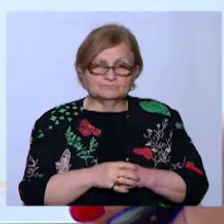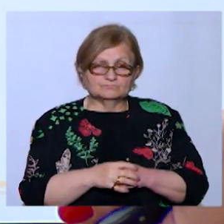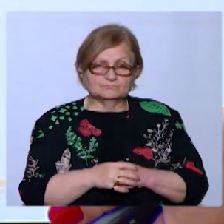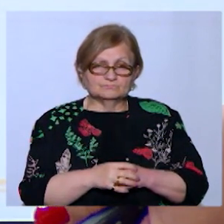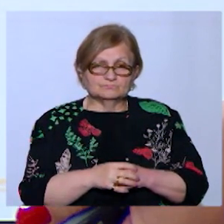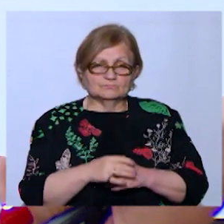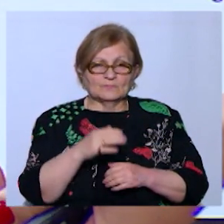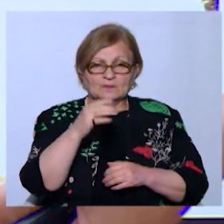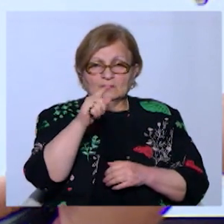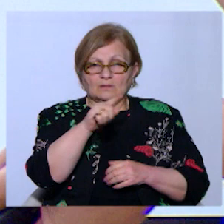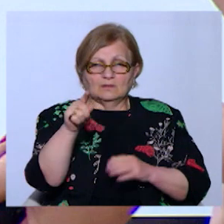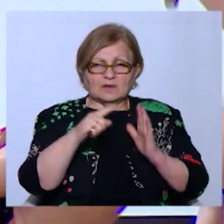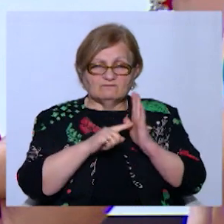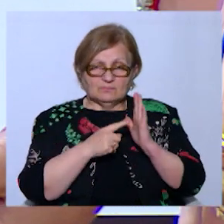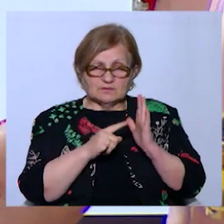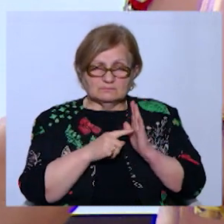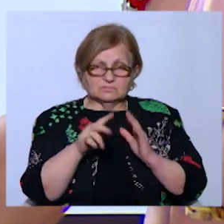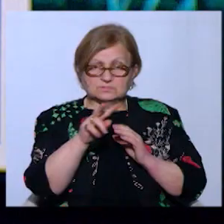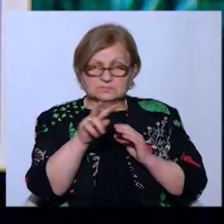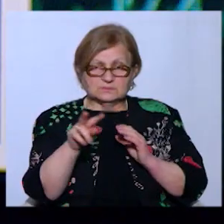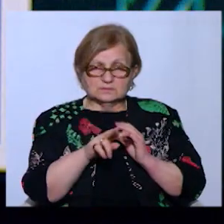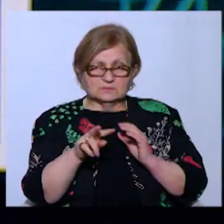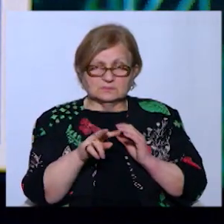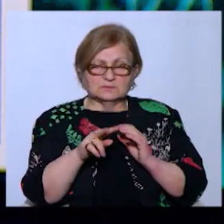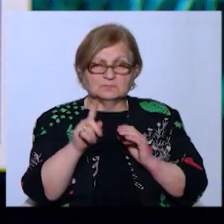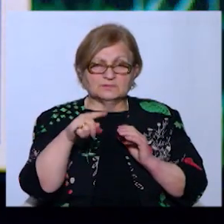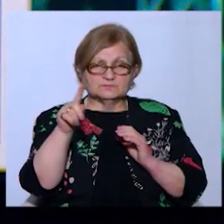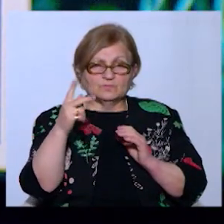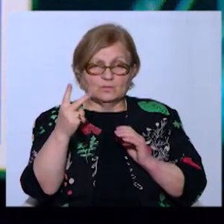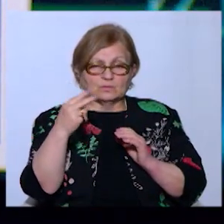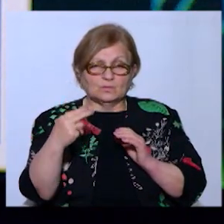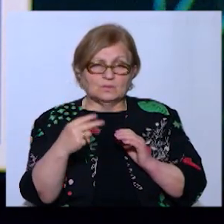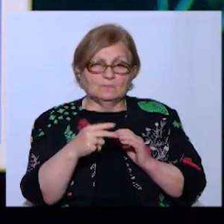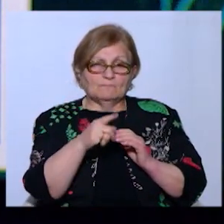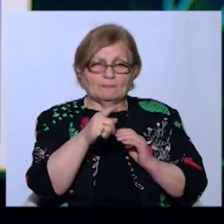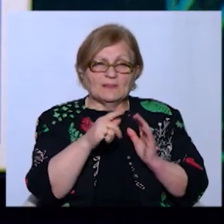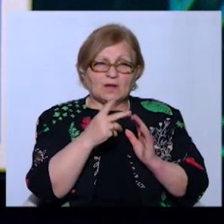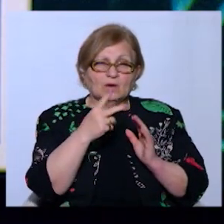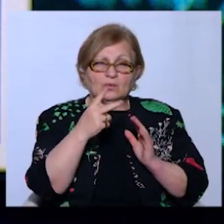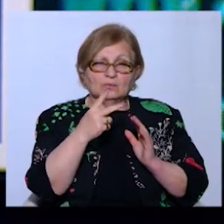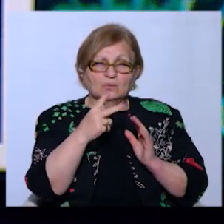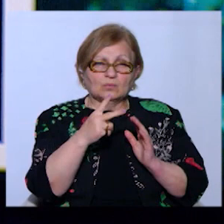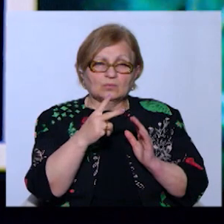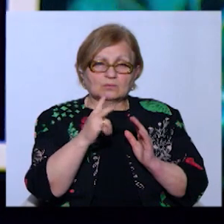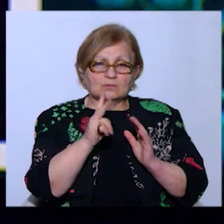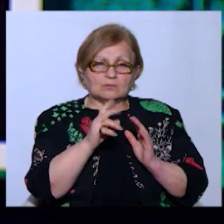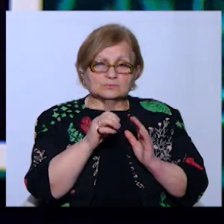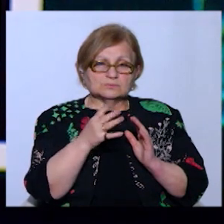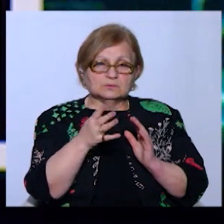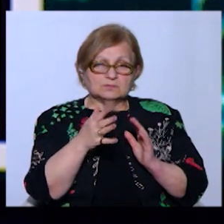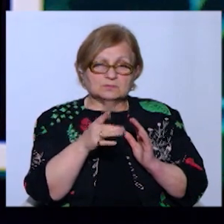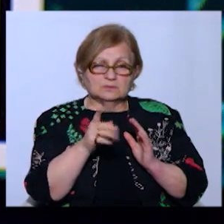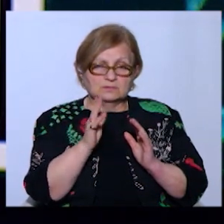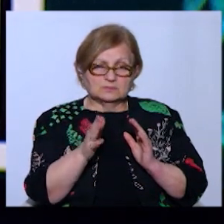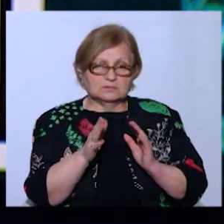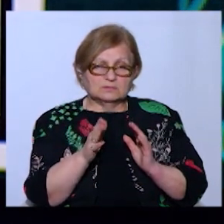წინადადგმის რიცხვი დამნიშნული გამრავლოთ ფესვი 2-ზე გვექნება 2 ფესვი 2-2-თან. კოსინუს 60-ის იქნება მიმდებარე ჰიპოტენუზასთან და